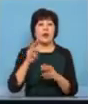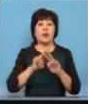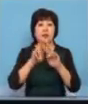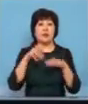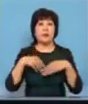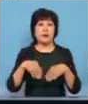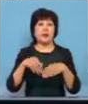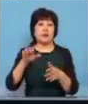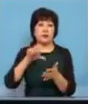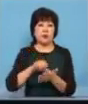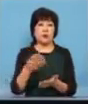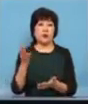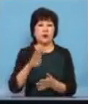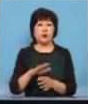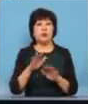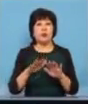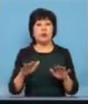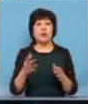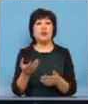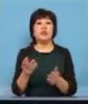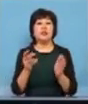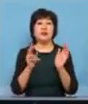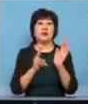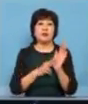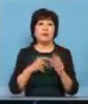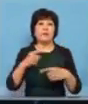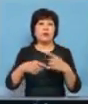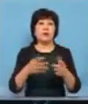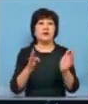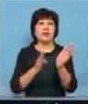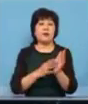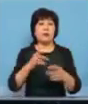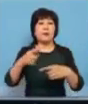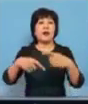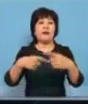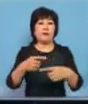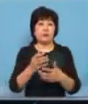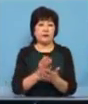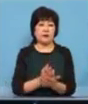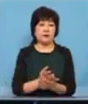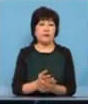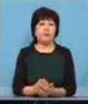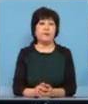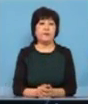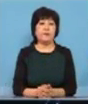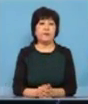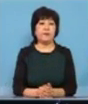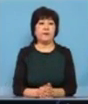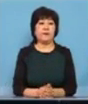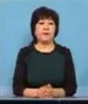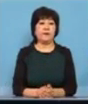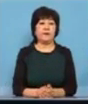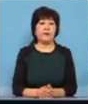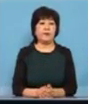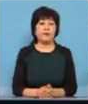қатысты. Бүгінде 4 баладан 7 немере, 9 шөбере сүйіп отыр. Я считаю, что во-первых, нужно быть